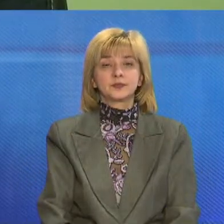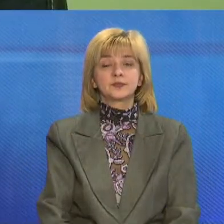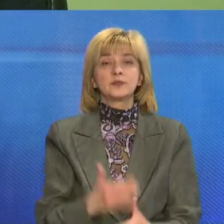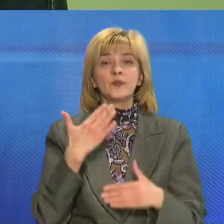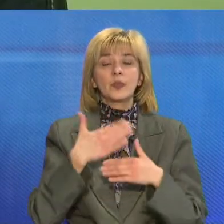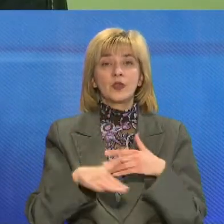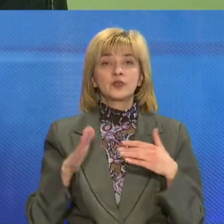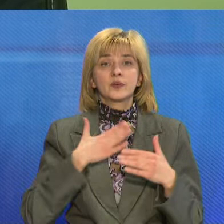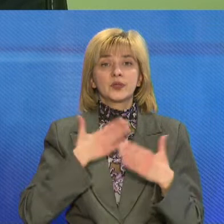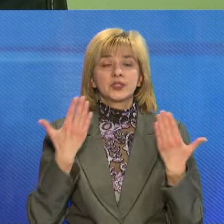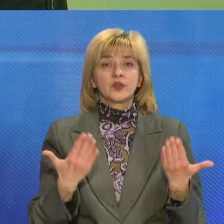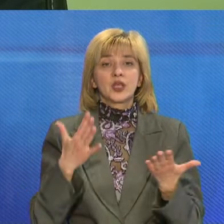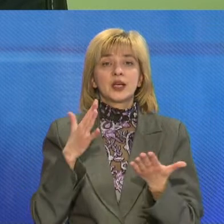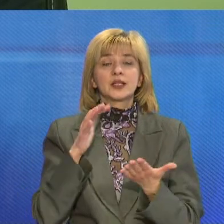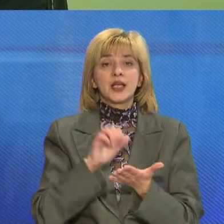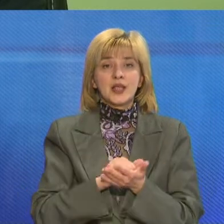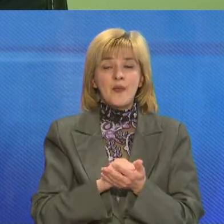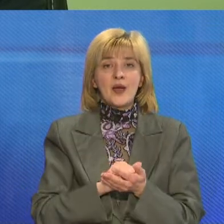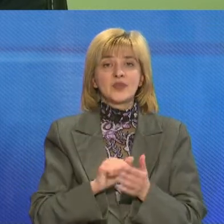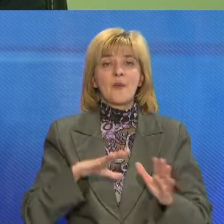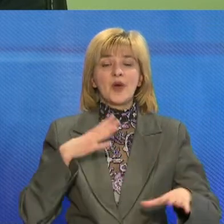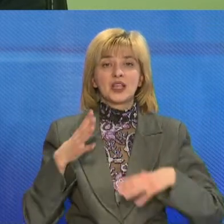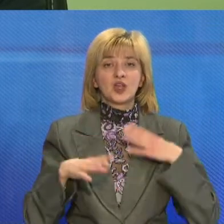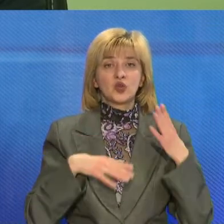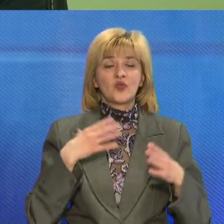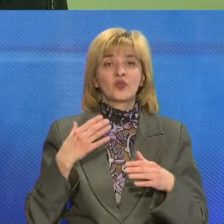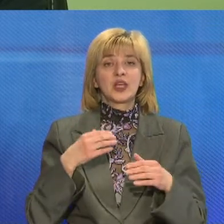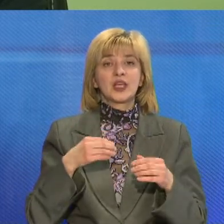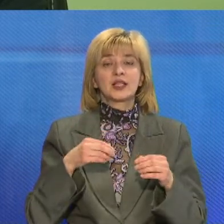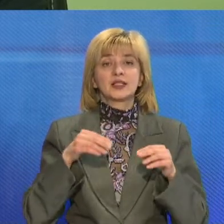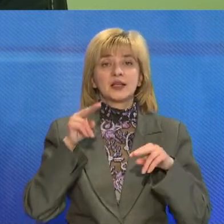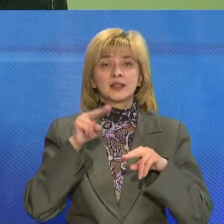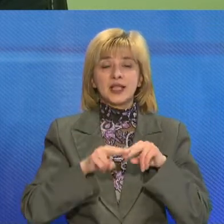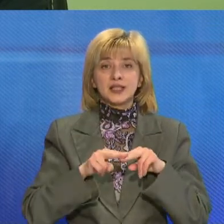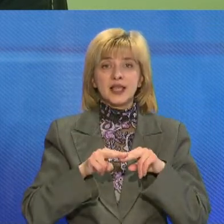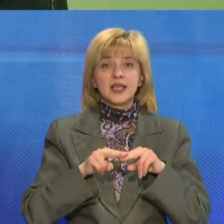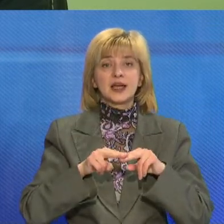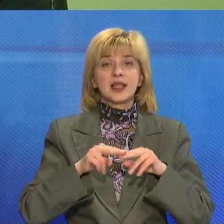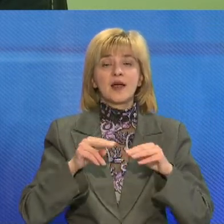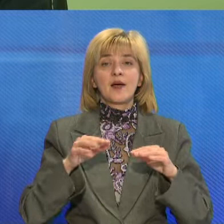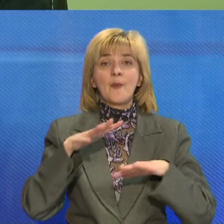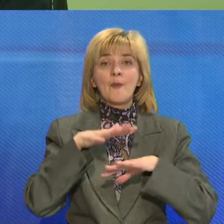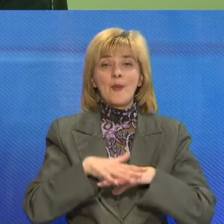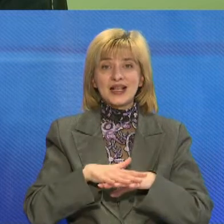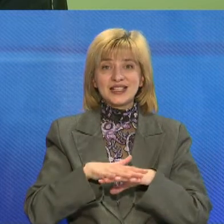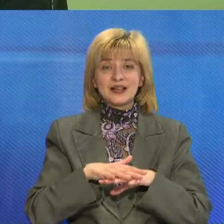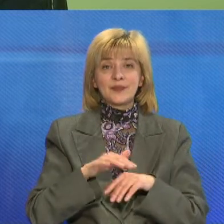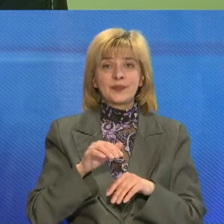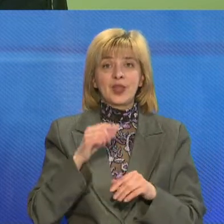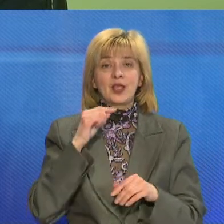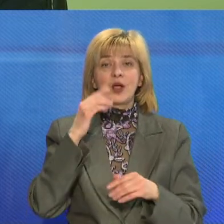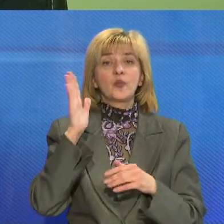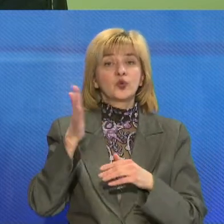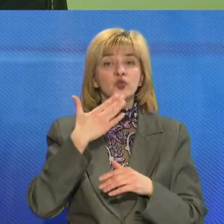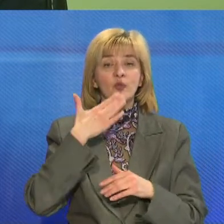Уже мы сегодня занимаемся подготовкой как стационарных баз, к будущему летнему оздоровительному